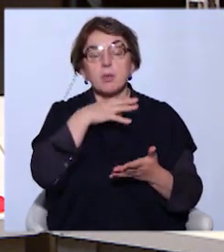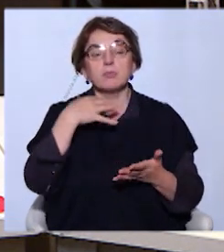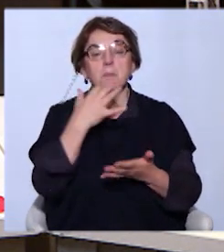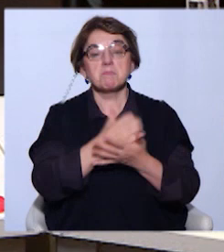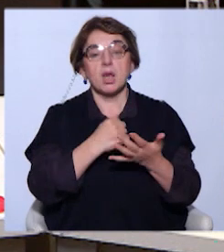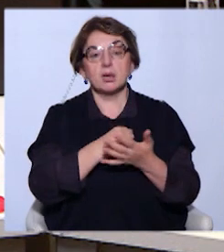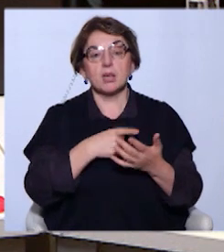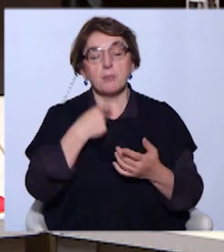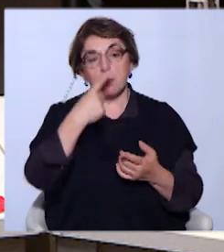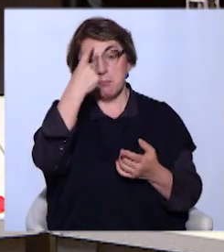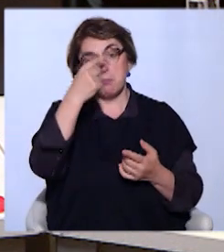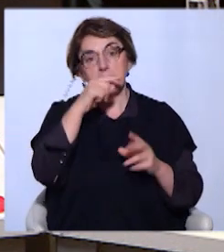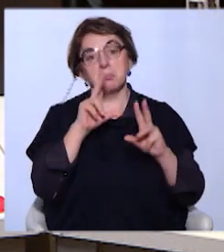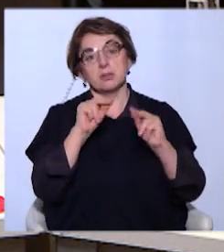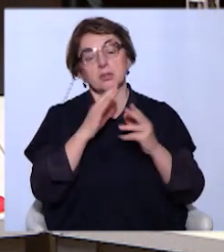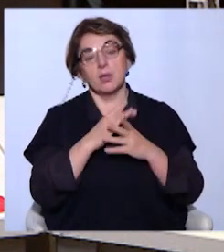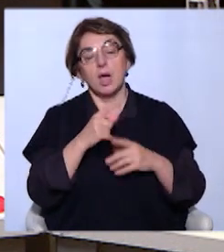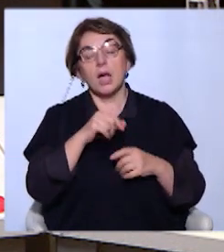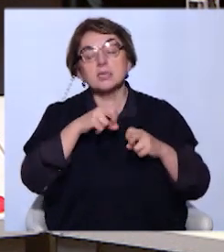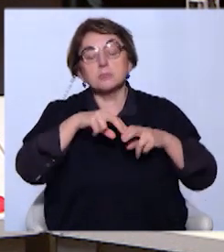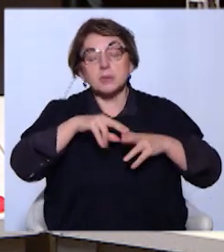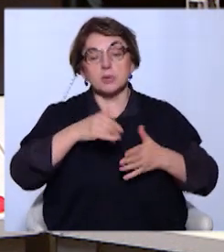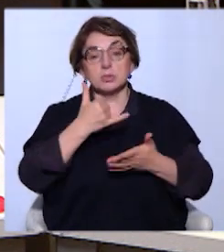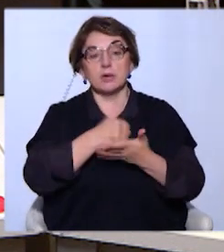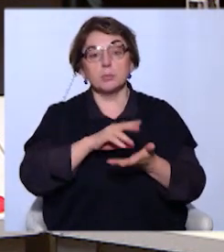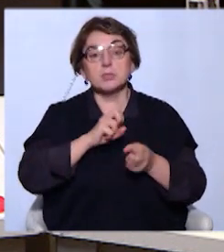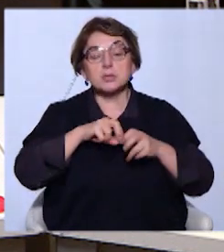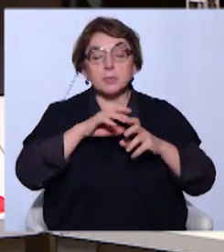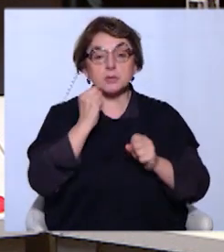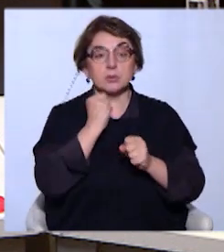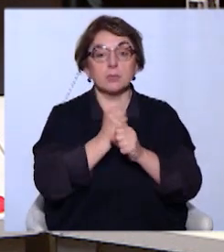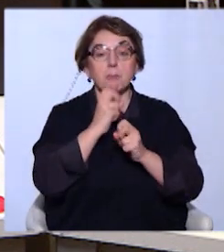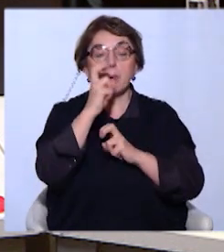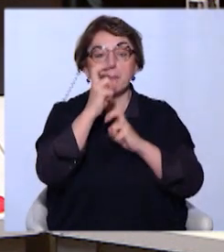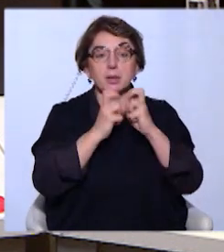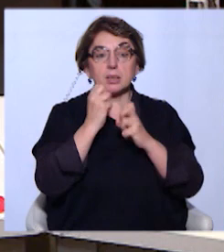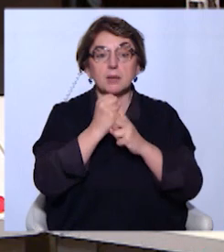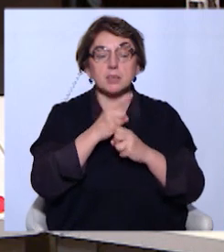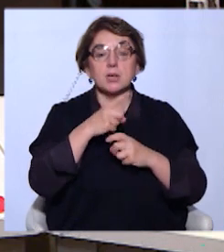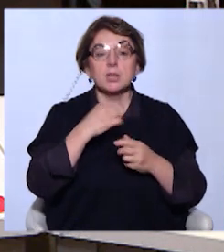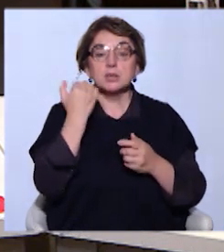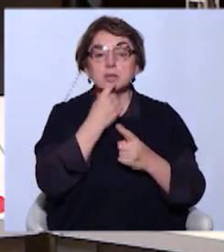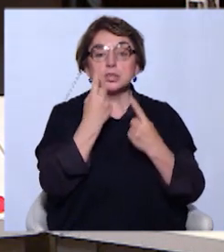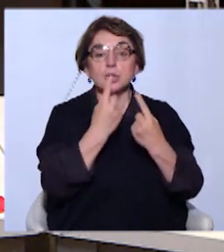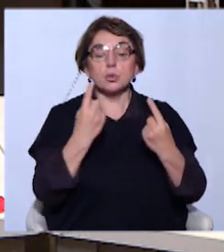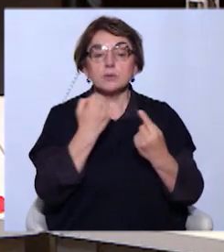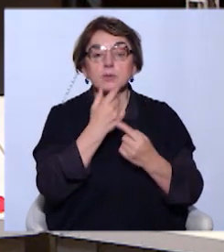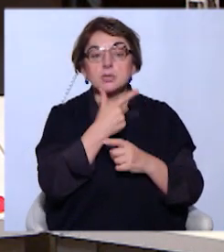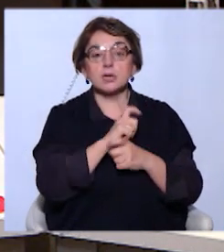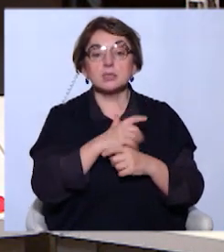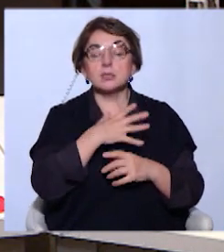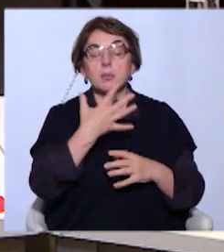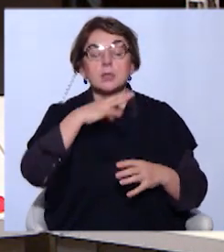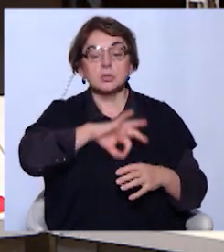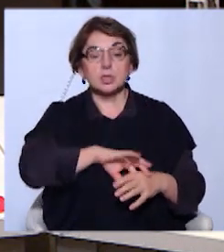სახელმწიფოები თავს, სადაც ნავთობის დიდი მარაგია. სწორედ ნავთობის ფრაქციული გამოხდით ხდება მიღება თითოეული